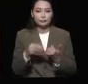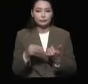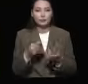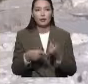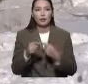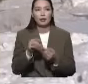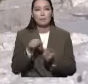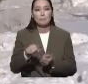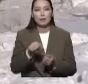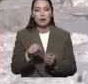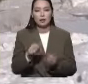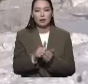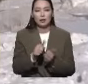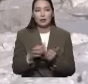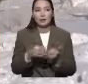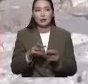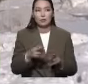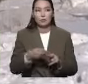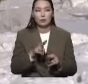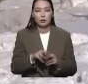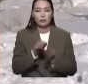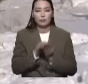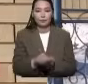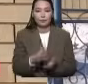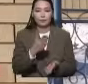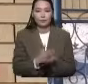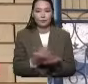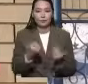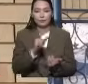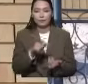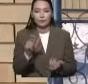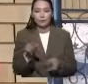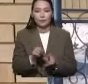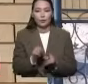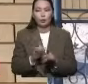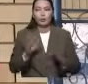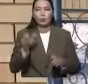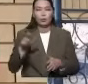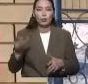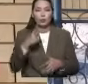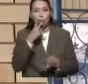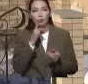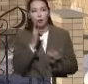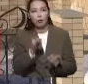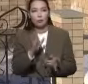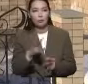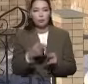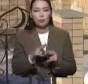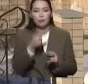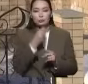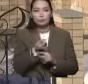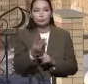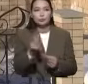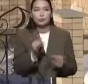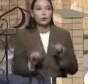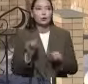түседі. Қазір жақыннан айрылған адам қайғырады алмайды. Ел күлет деп дастархан мен шапан тақияға қайдан ақша табарын білмей дал